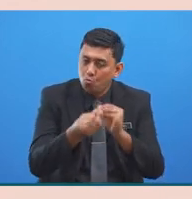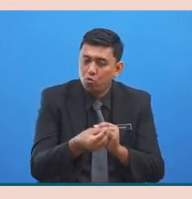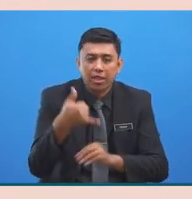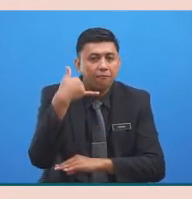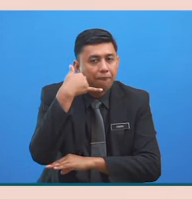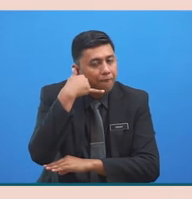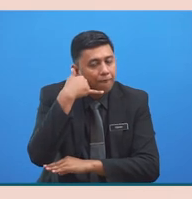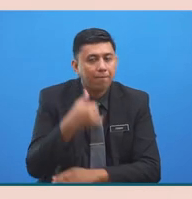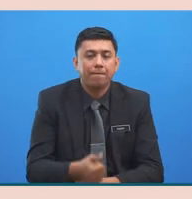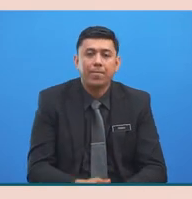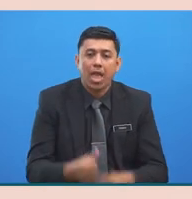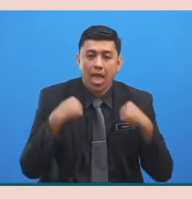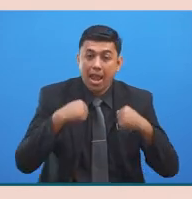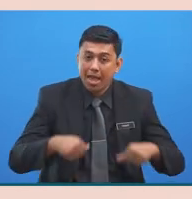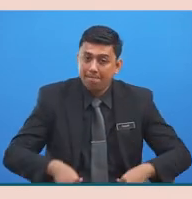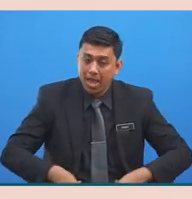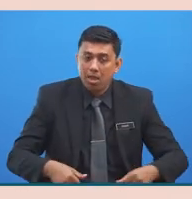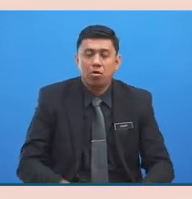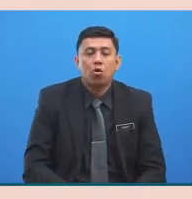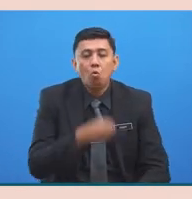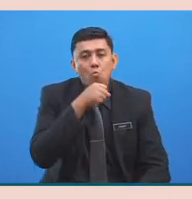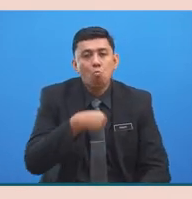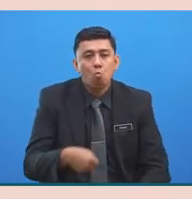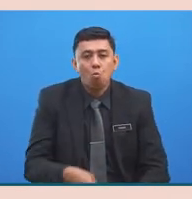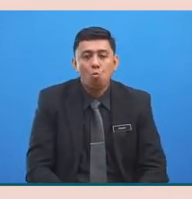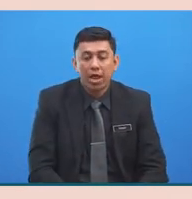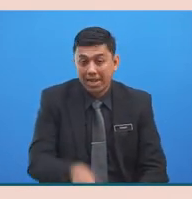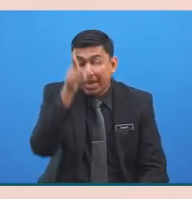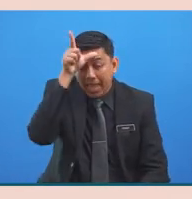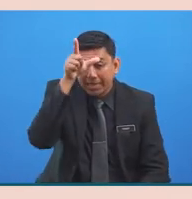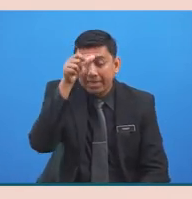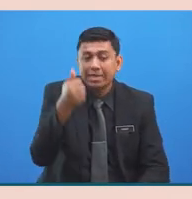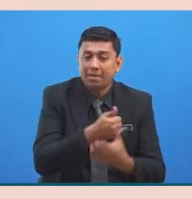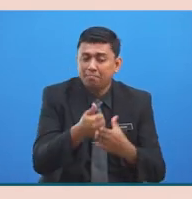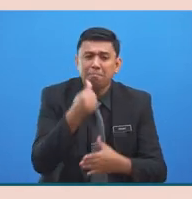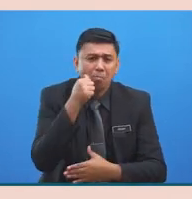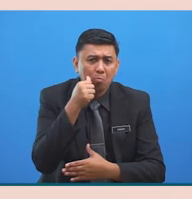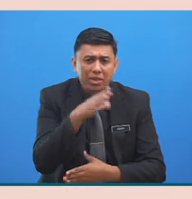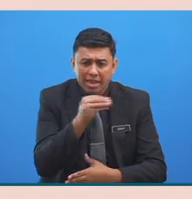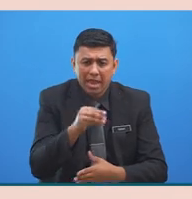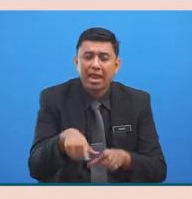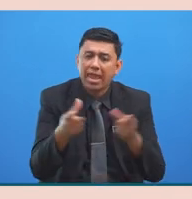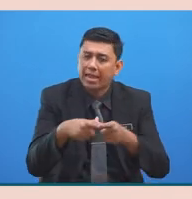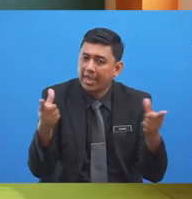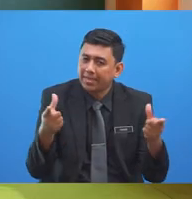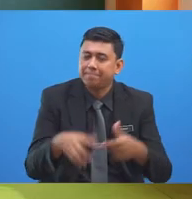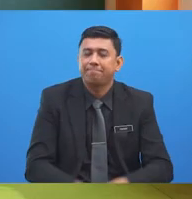telefon, alamat, umur, jantina dan sebagainya.